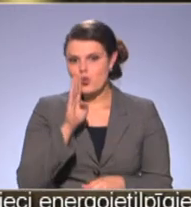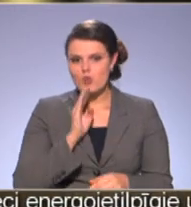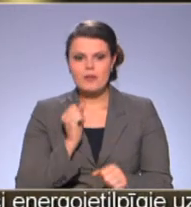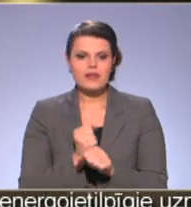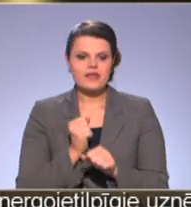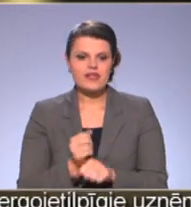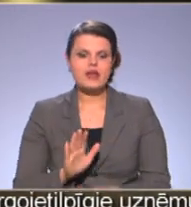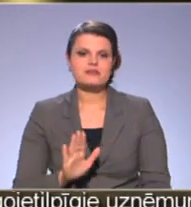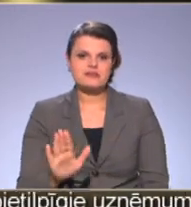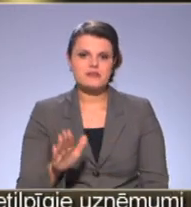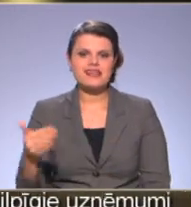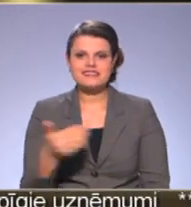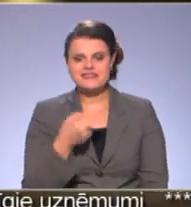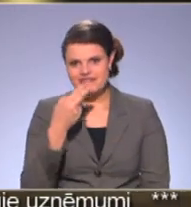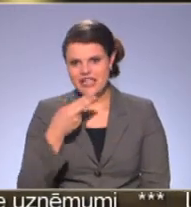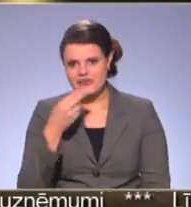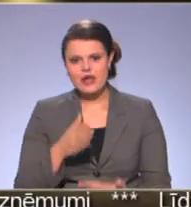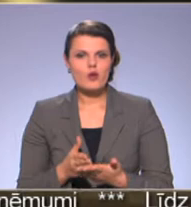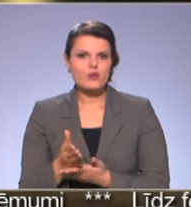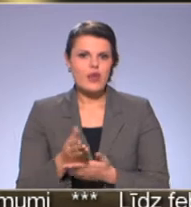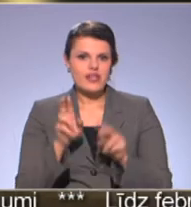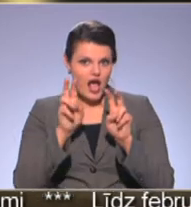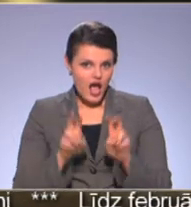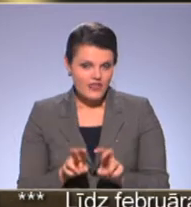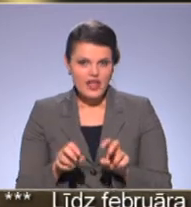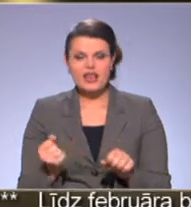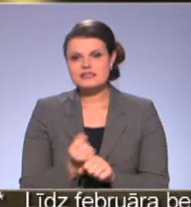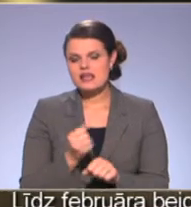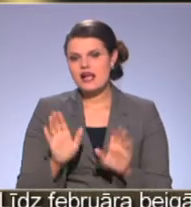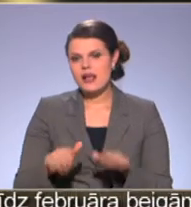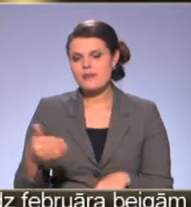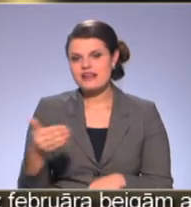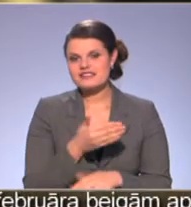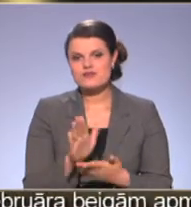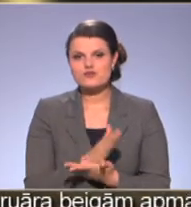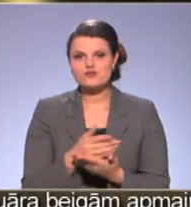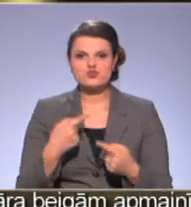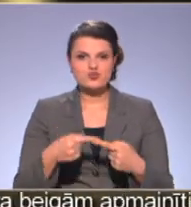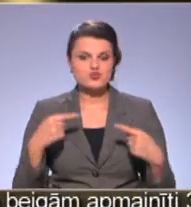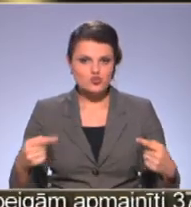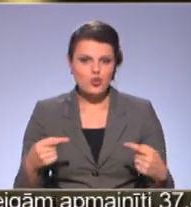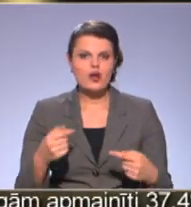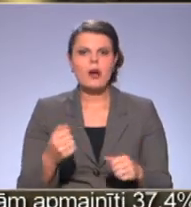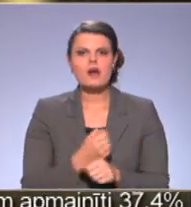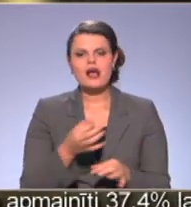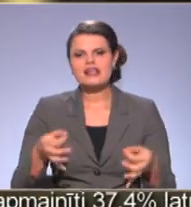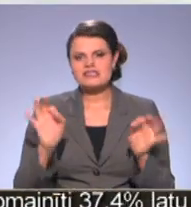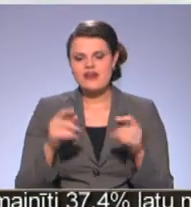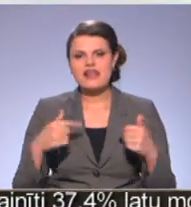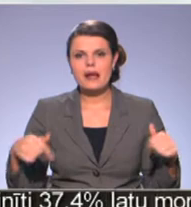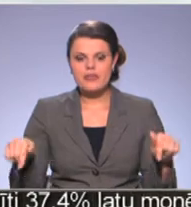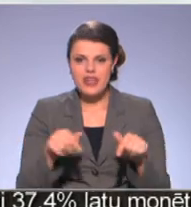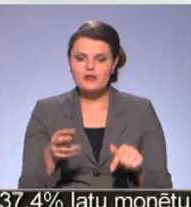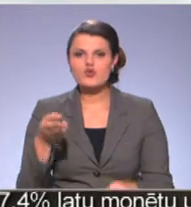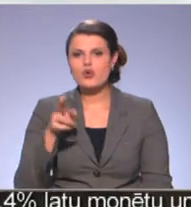pie zivsaimniecības nozares analīzes, gan par zivsugu sastopamību, gan nozējām būtiskām teritorijām.